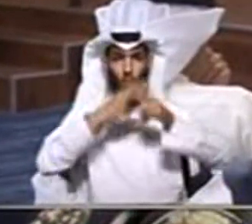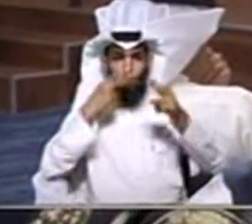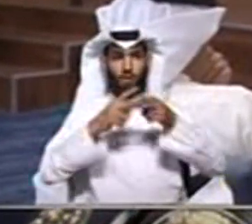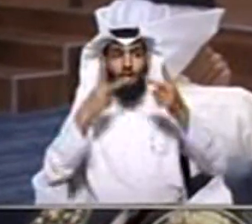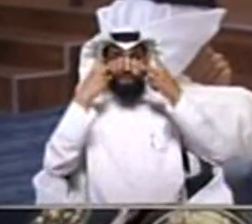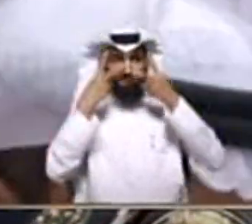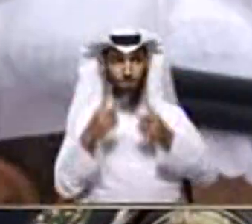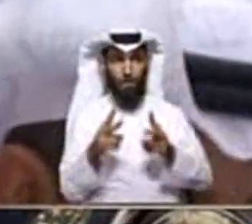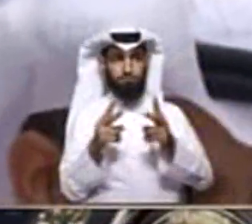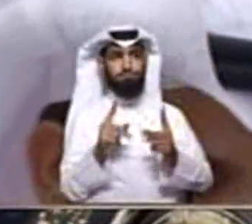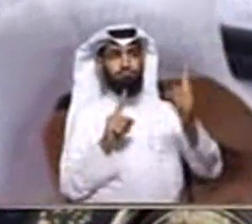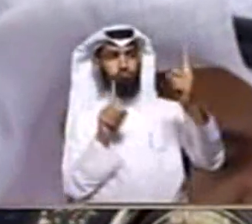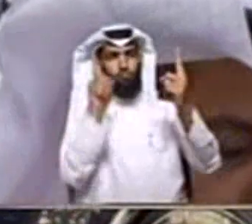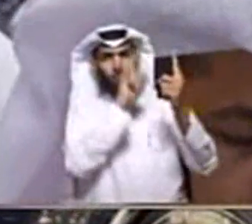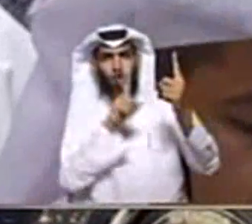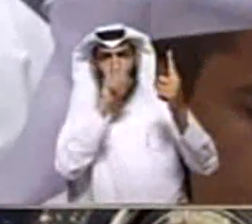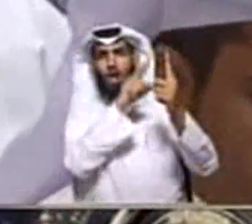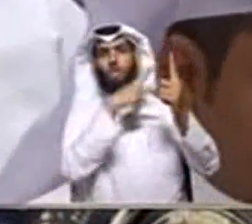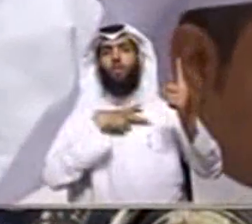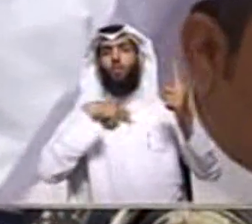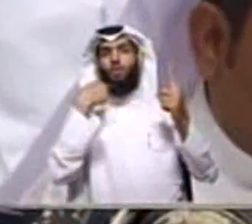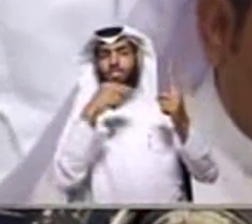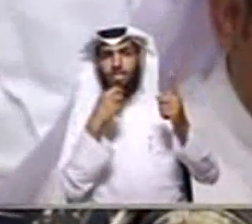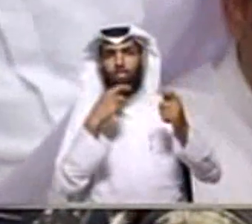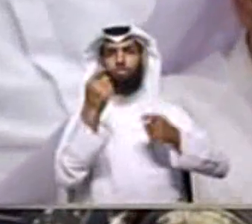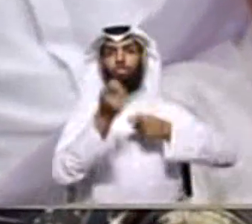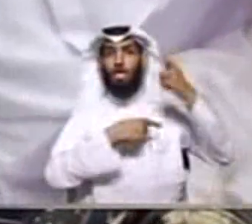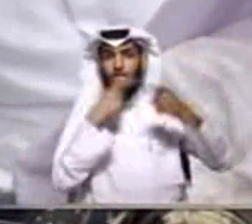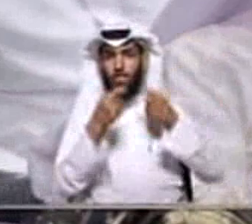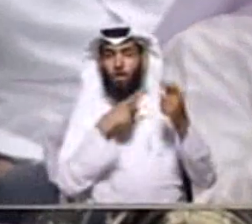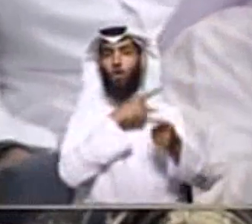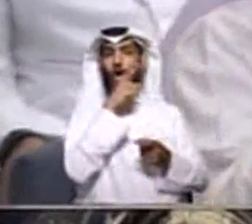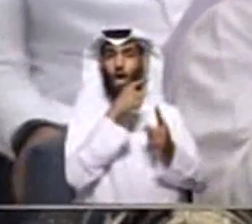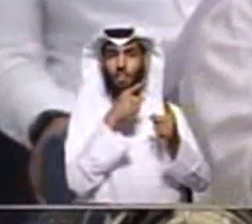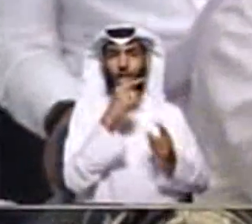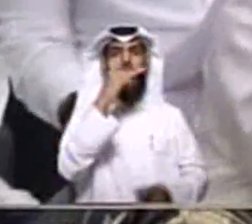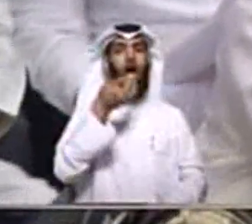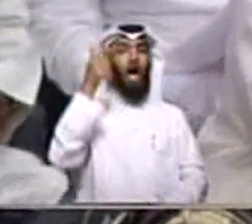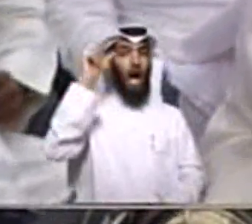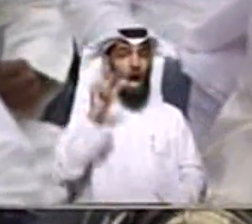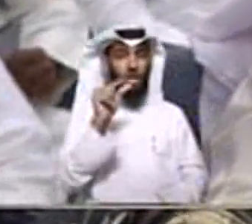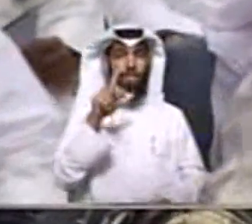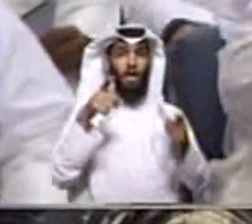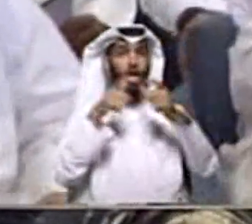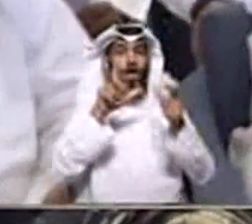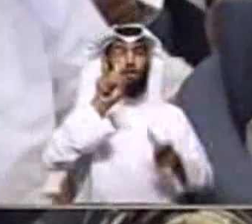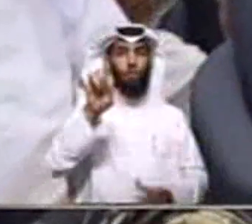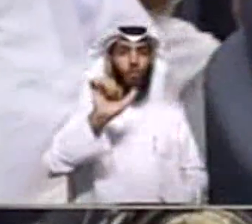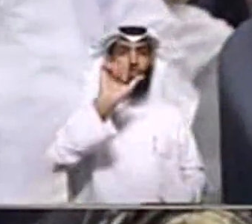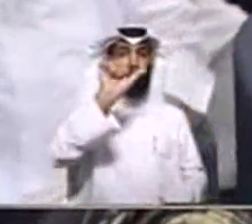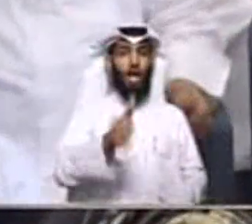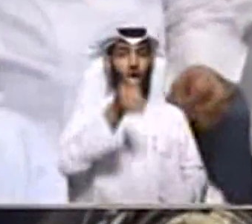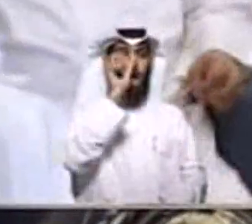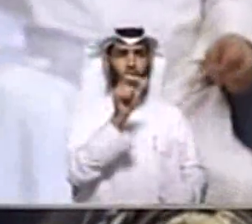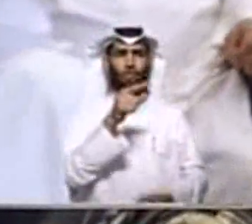لقاء مفتوحا مع وزير التجارة والصناعة ووزير الدولة لشؤون الخدمات خالد ناصر الروضان لبحث أهم